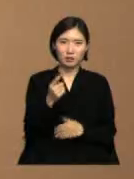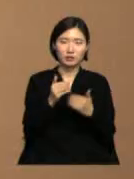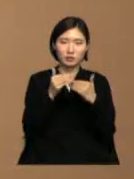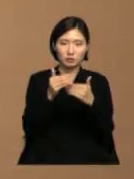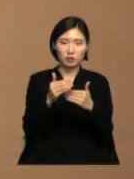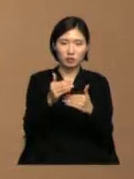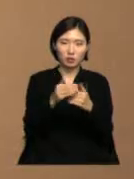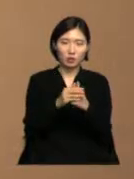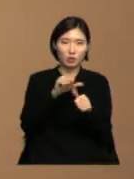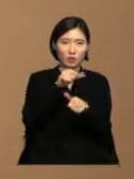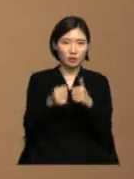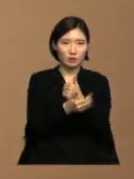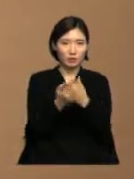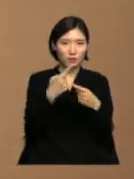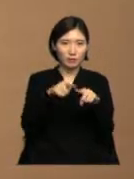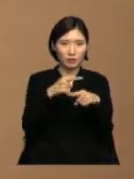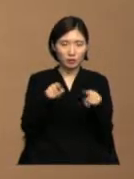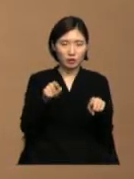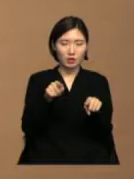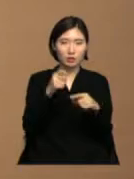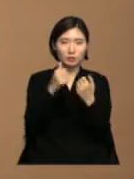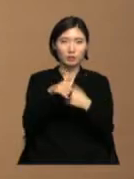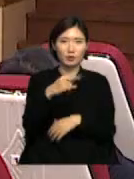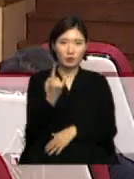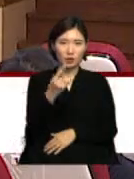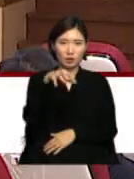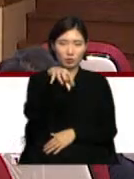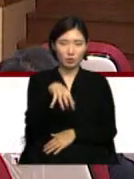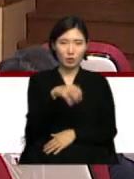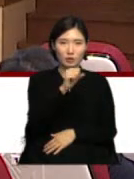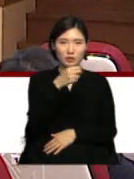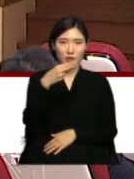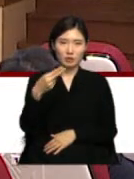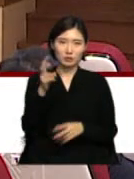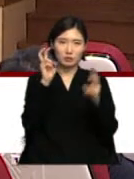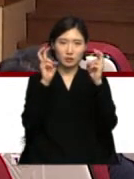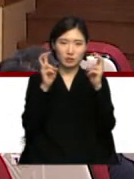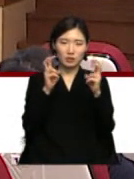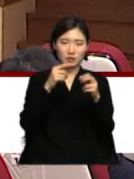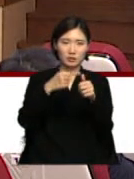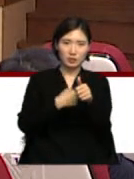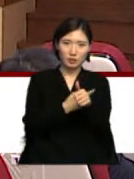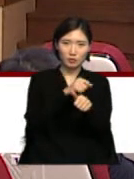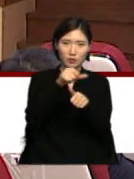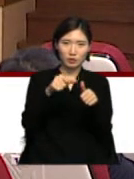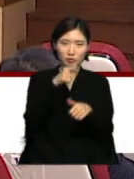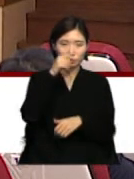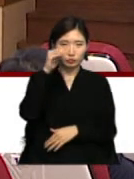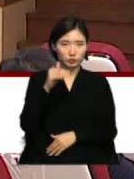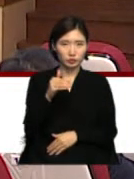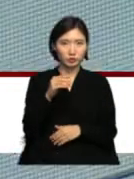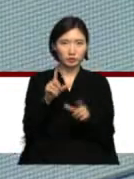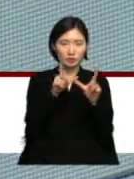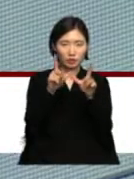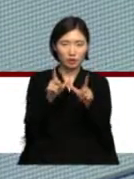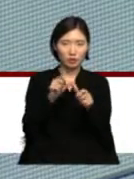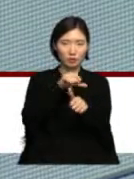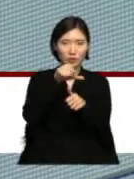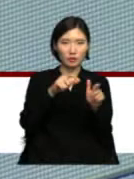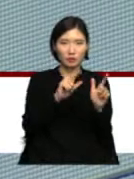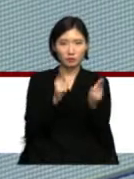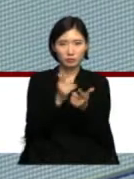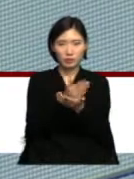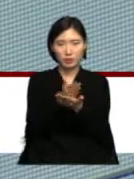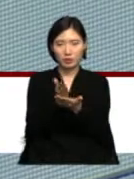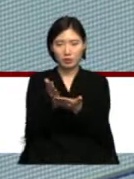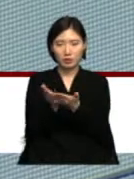구룡마을 환경영향평가 설명회장. SH는 자연생태와 대기, 수질과 생활환경 등 분야별